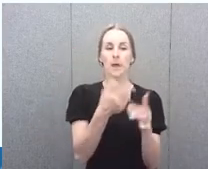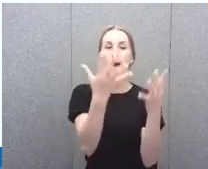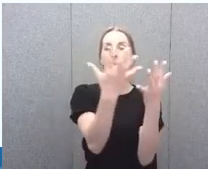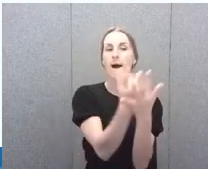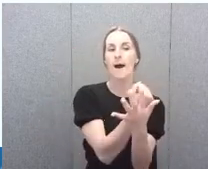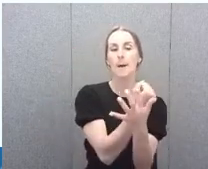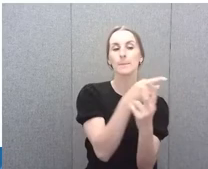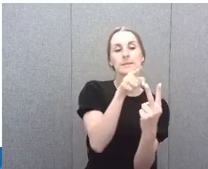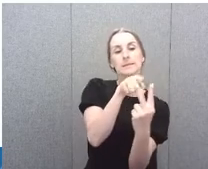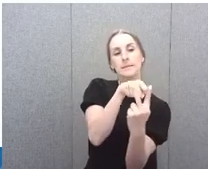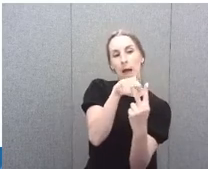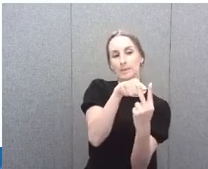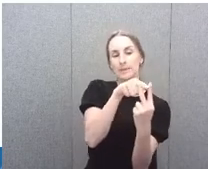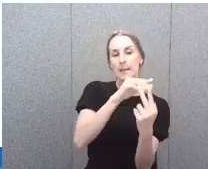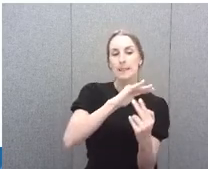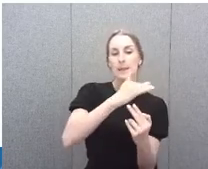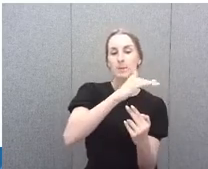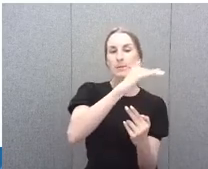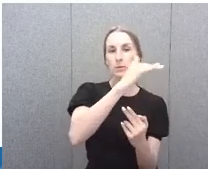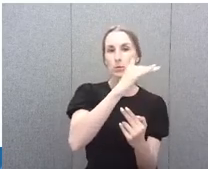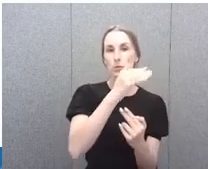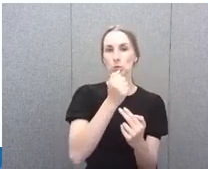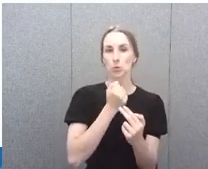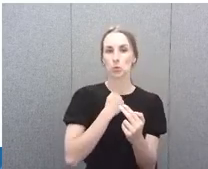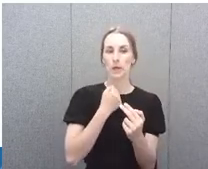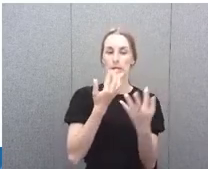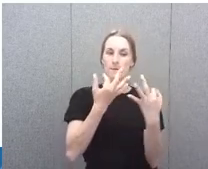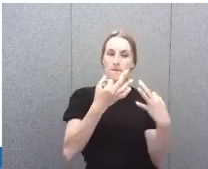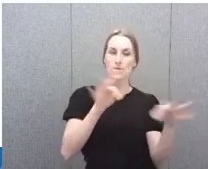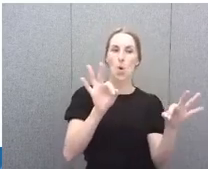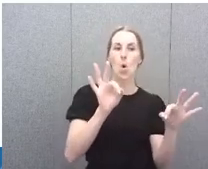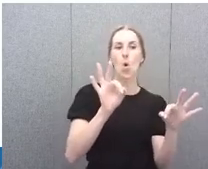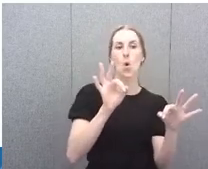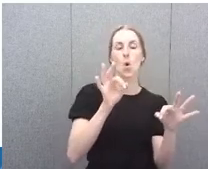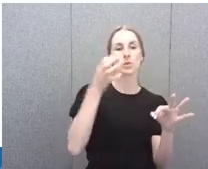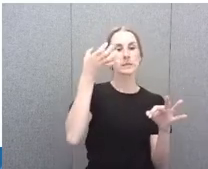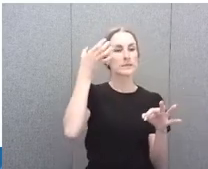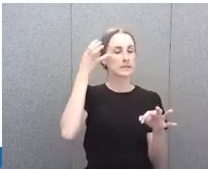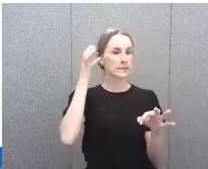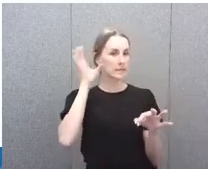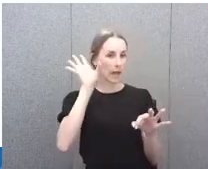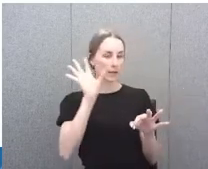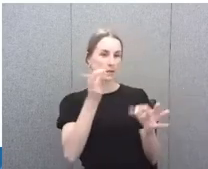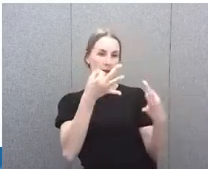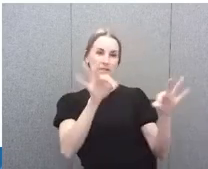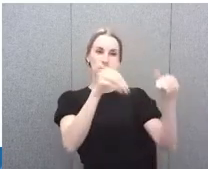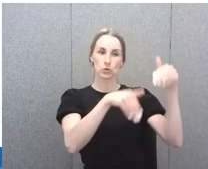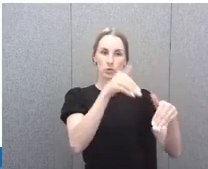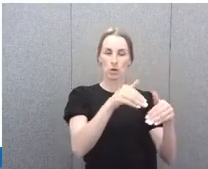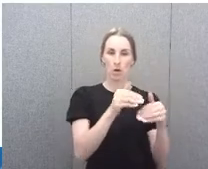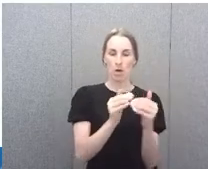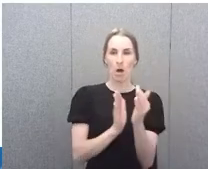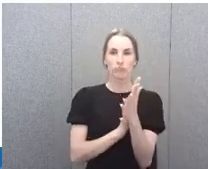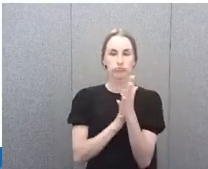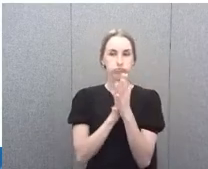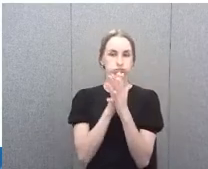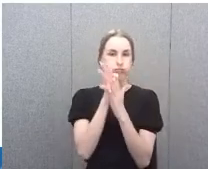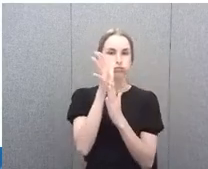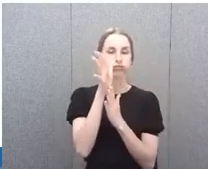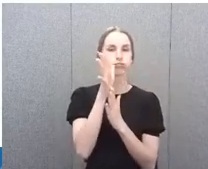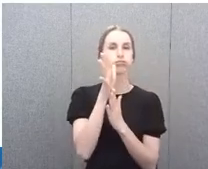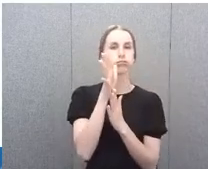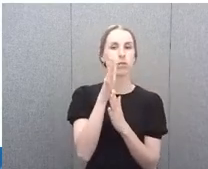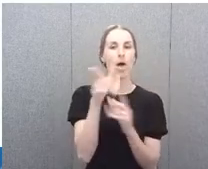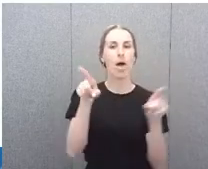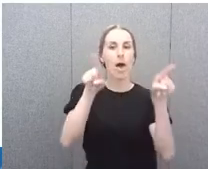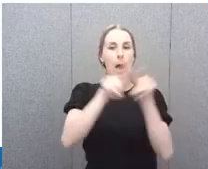целью является этим таким промежуточным человеком, такой промежуточной ступенью. Но она